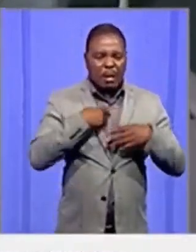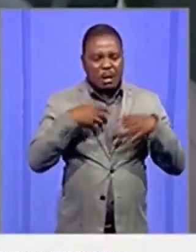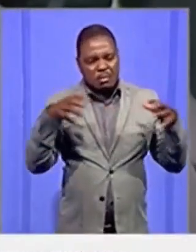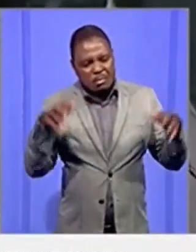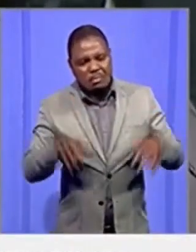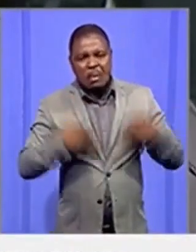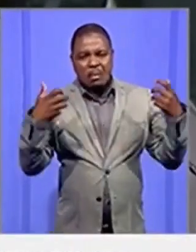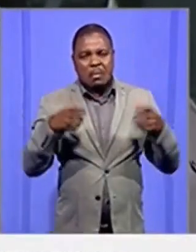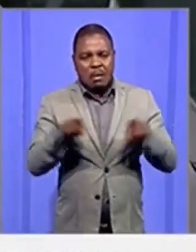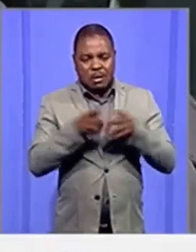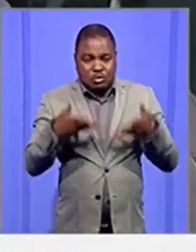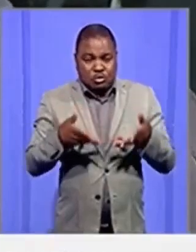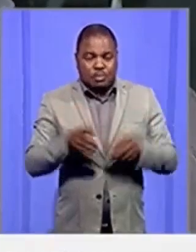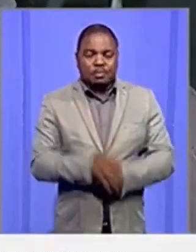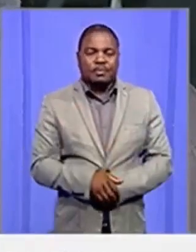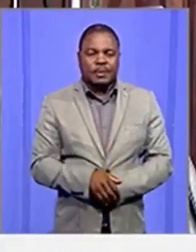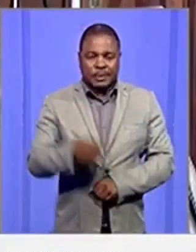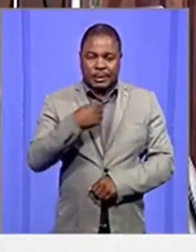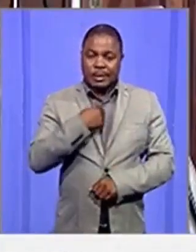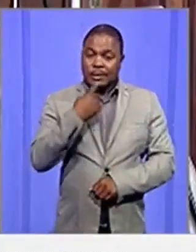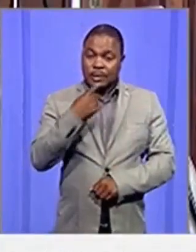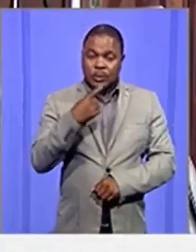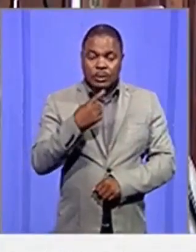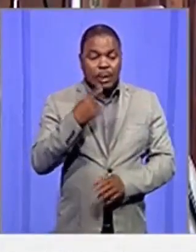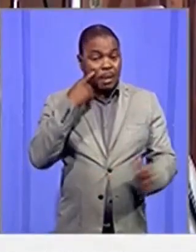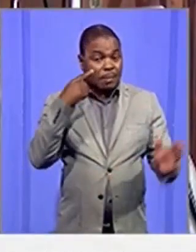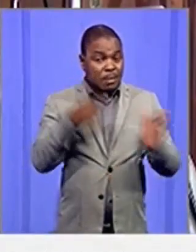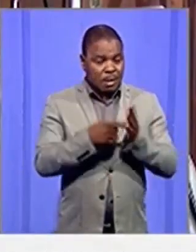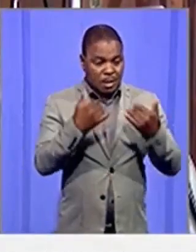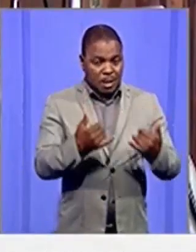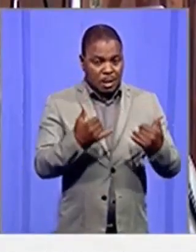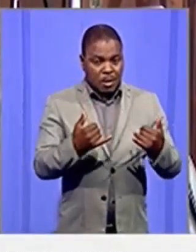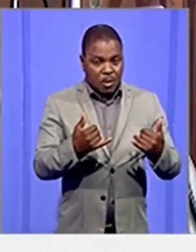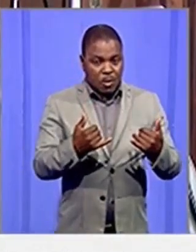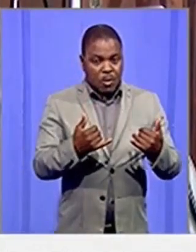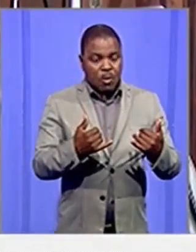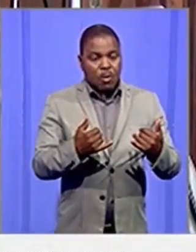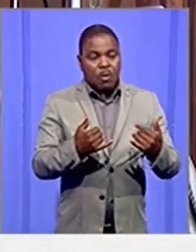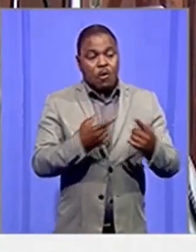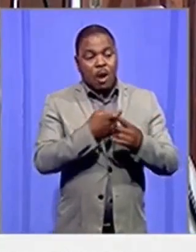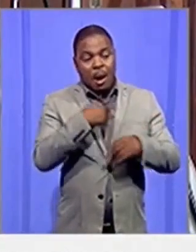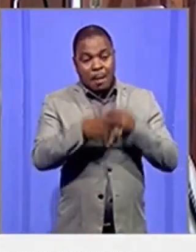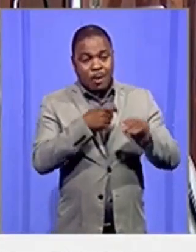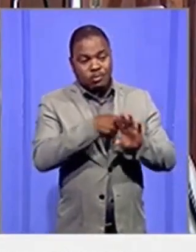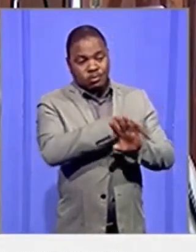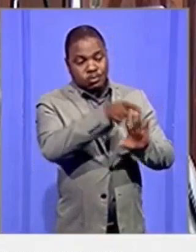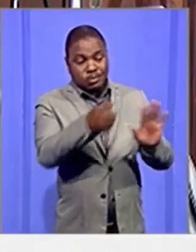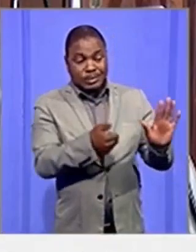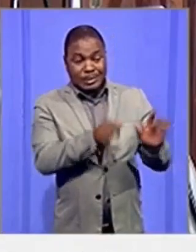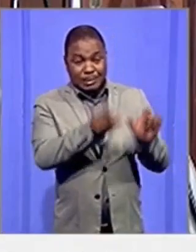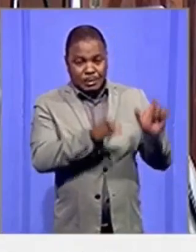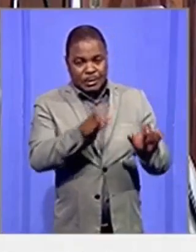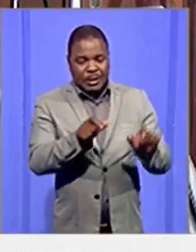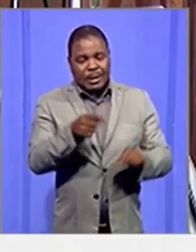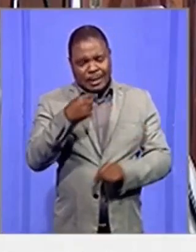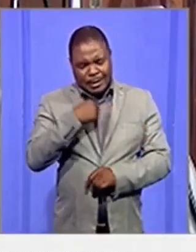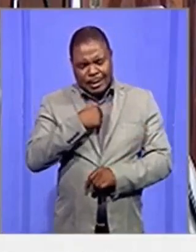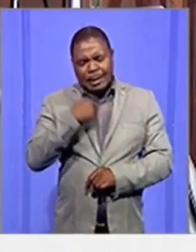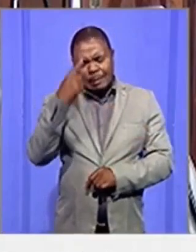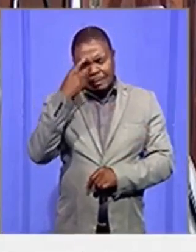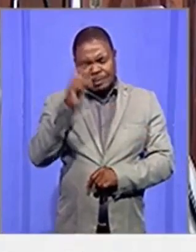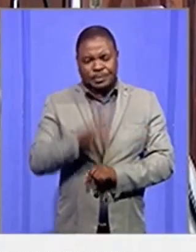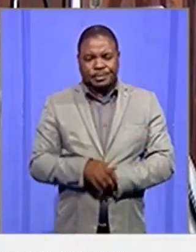ka ha e entse ka jeno. Mme ke re bopaki bo tswileng kgahlano le ba belaelwa bohle ke nahana hore bo etsa